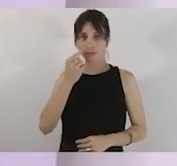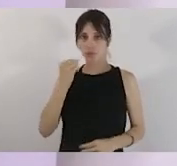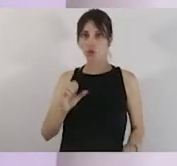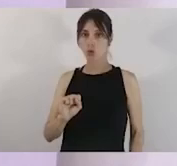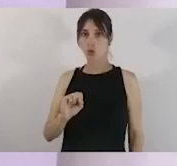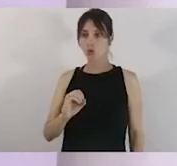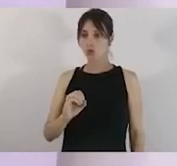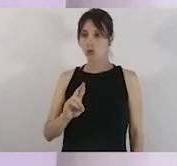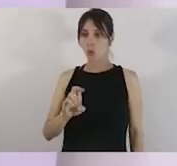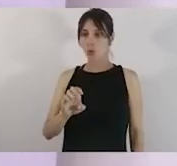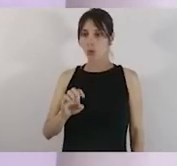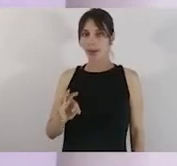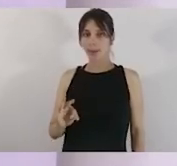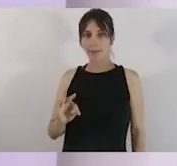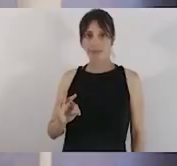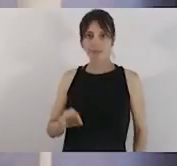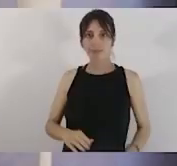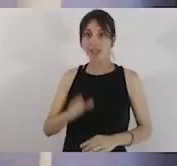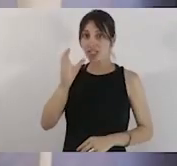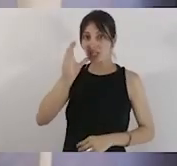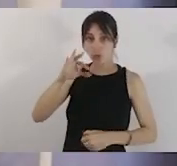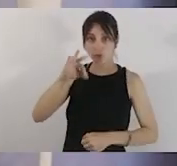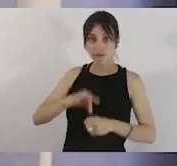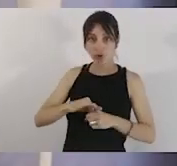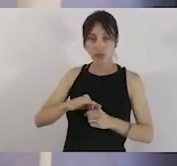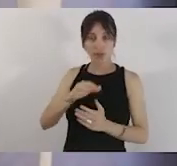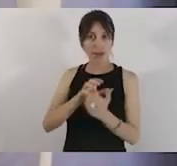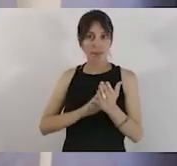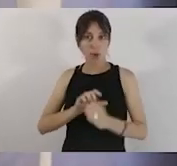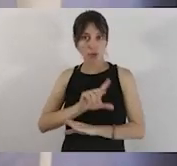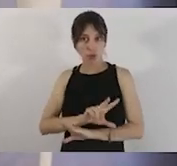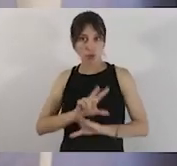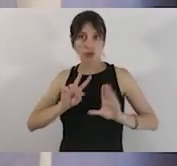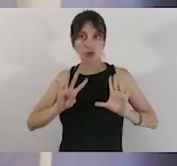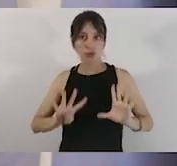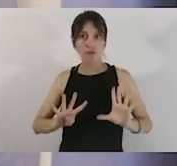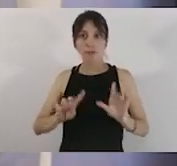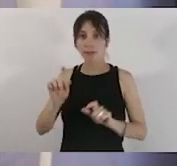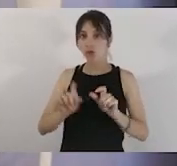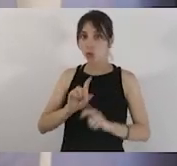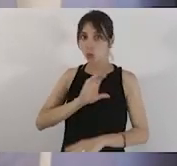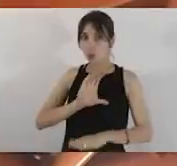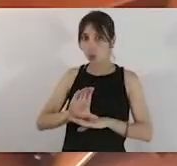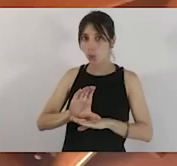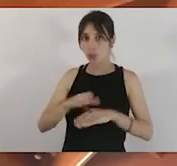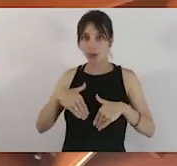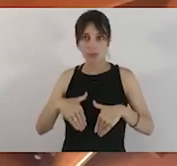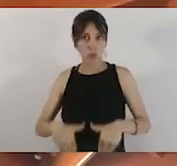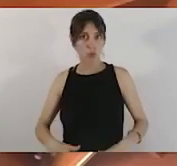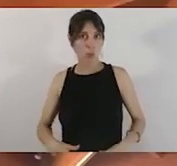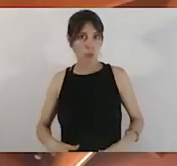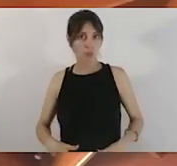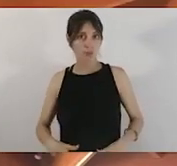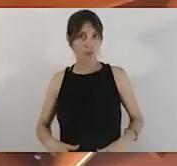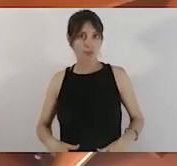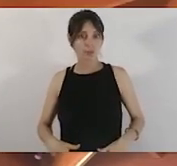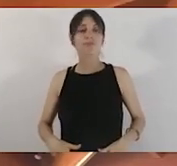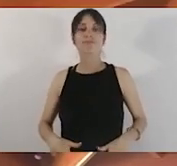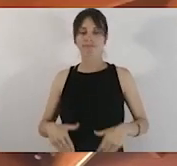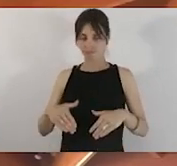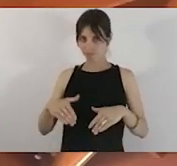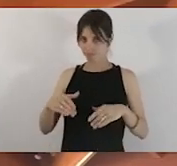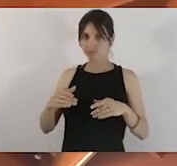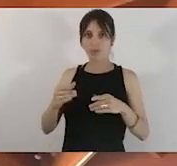Sauré. Je prends les votes sur le rapport 39. Y a-t-il des contres, des abstentions ? Avis favorable